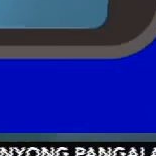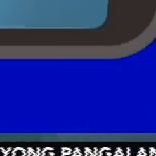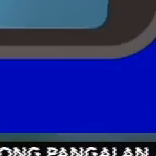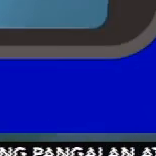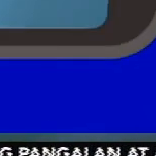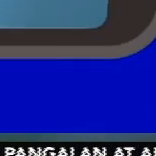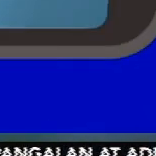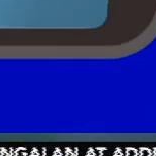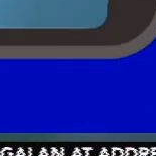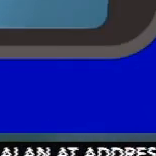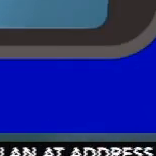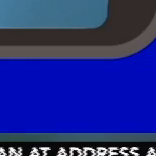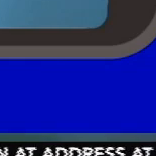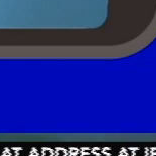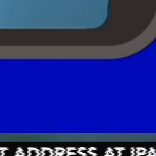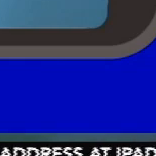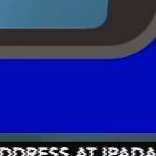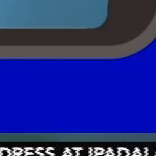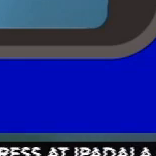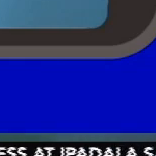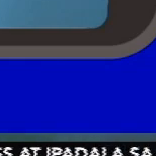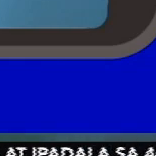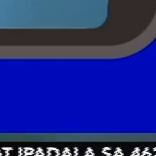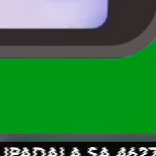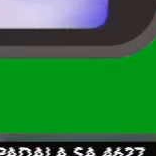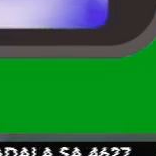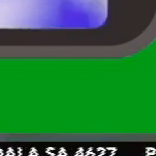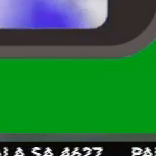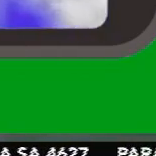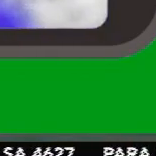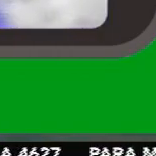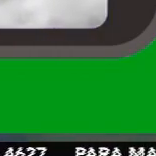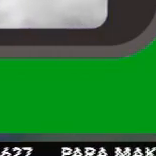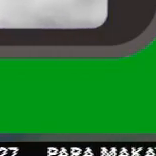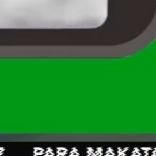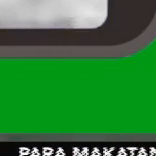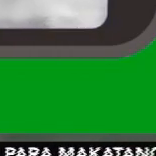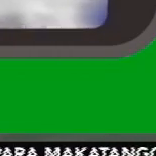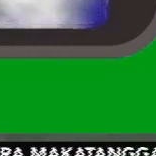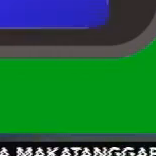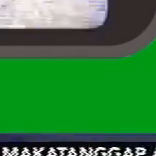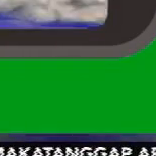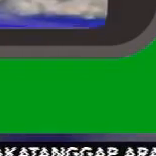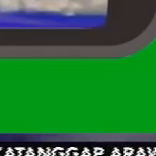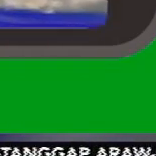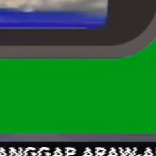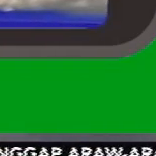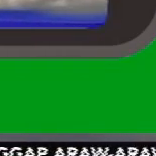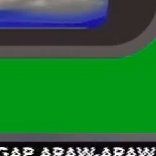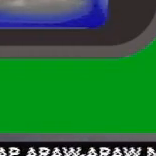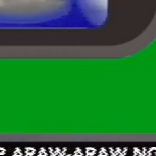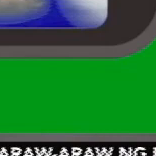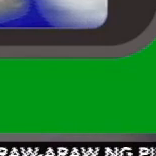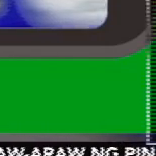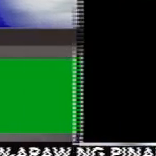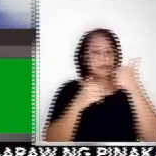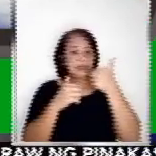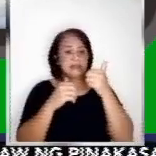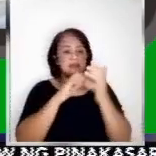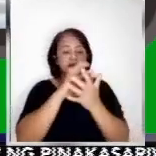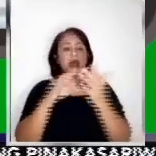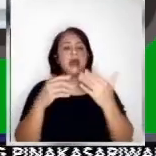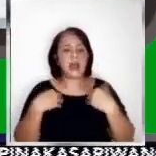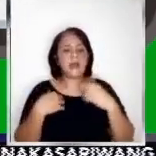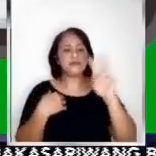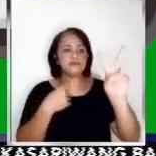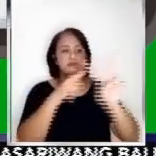ng nimbus o nimbo ay rainberry. Sa 10 uri ng ulap, 2 ang may nimbus o nimbo